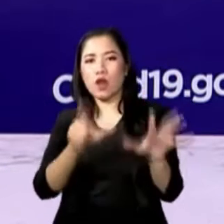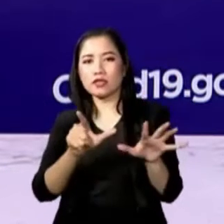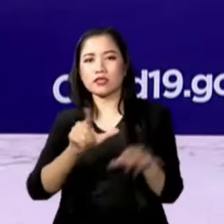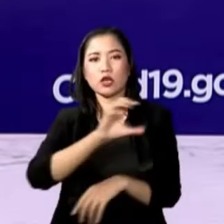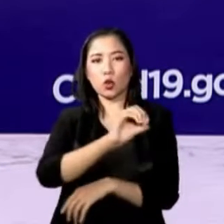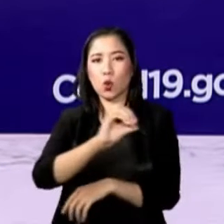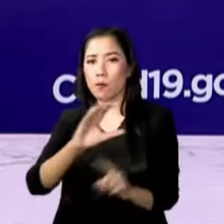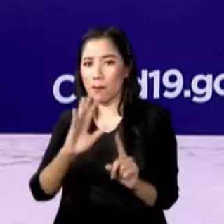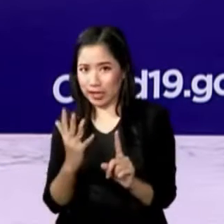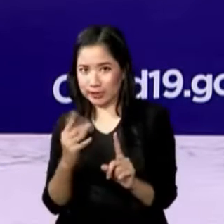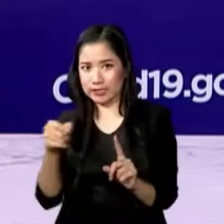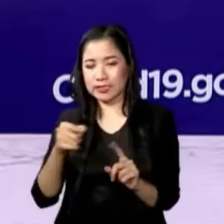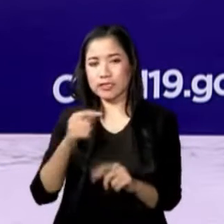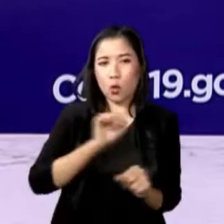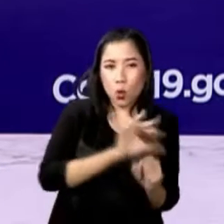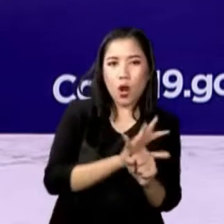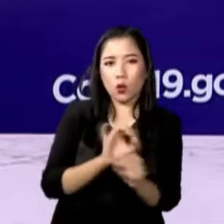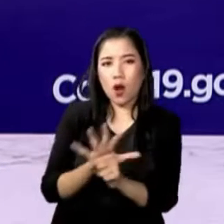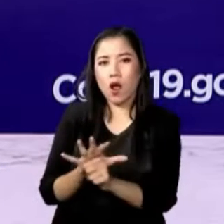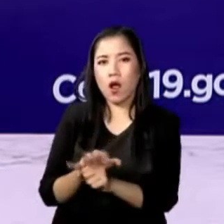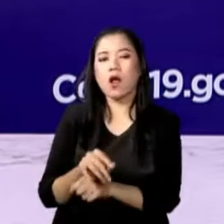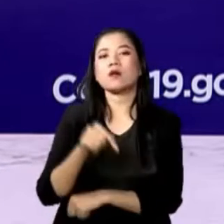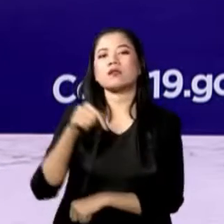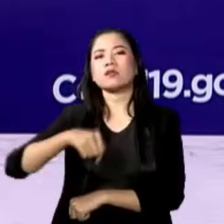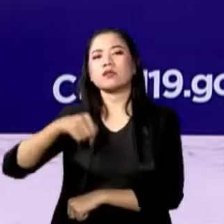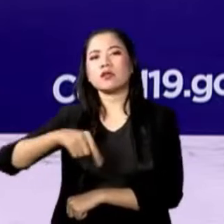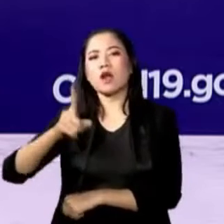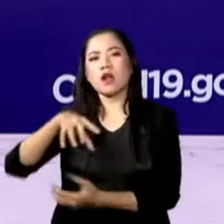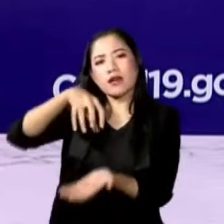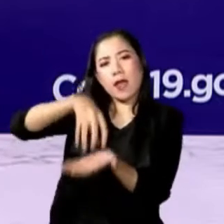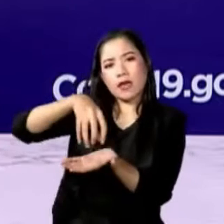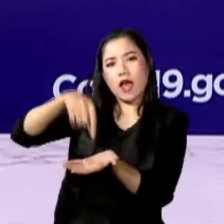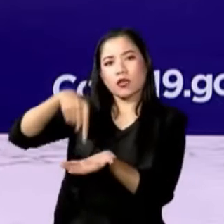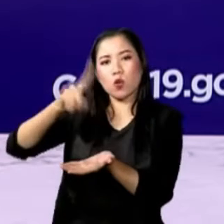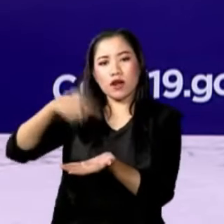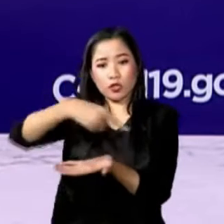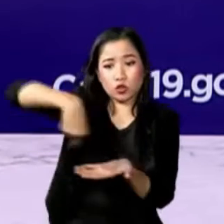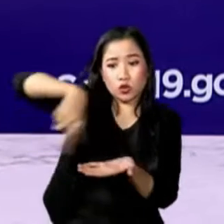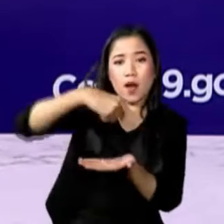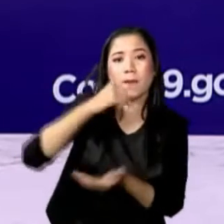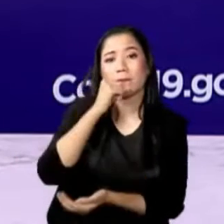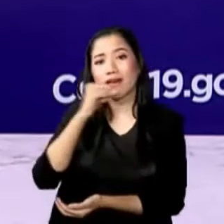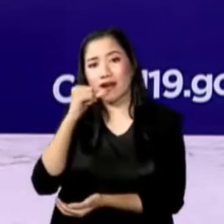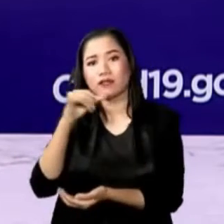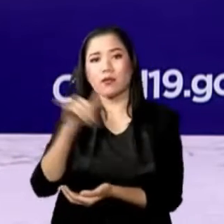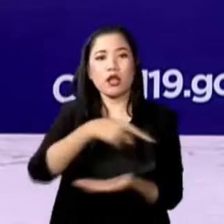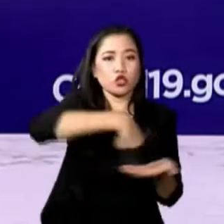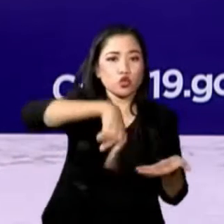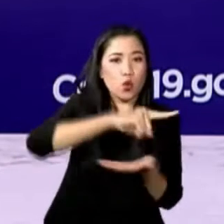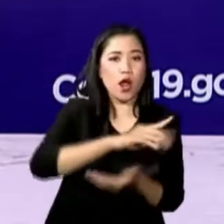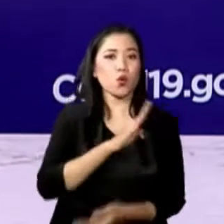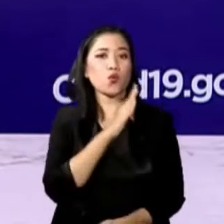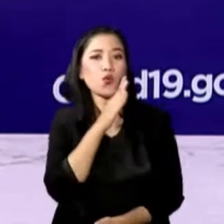917.015 kasus terkonfirmasi, daerah yang sekaligus berada pada zonasi merah dan kuning harus